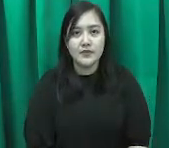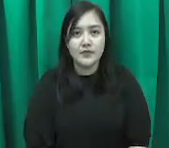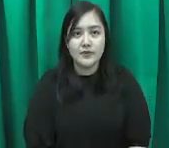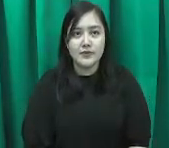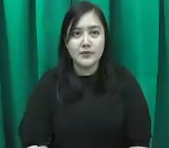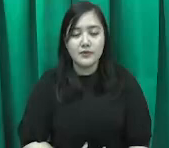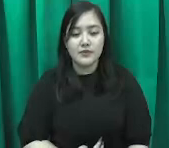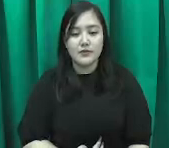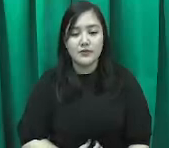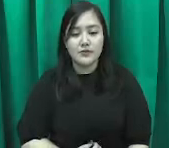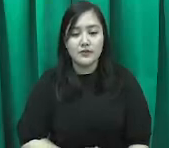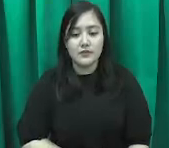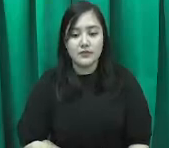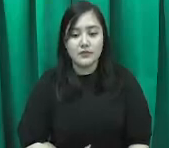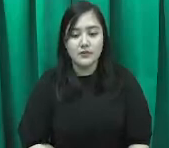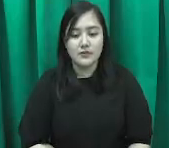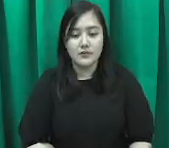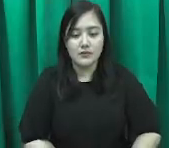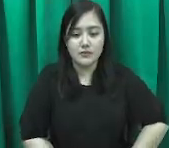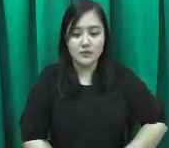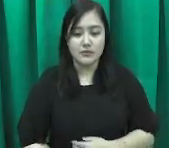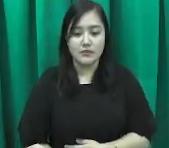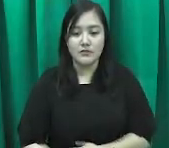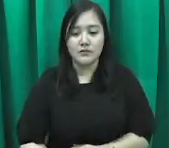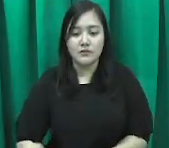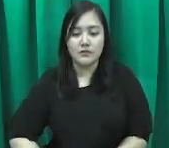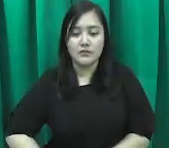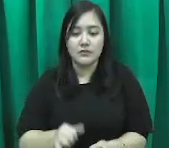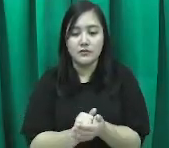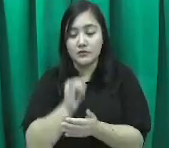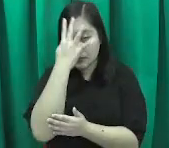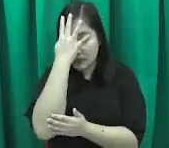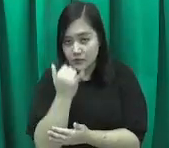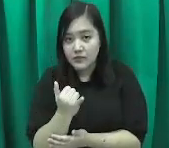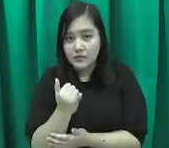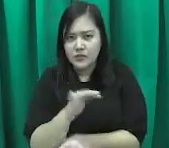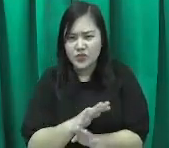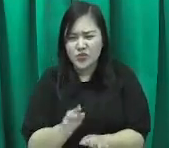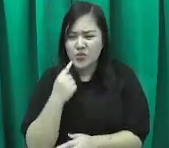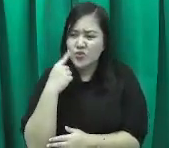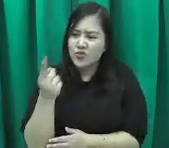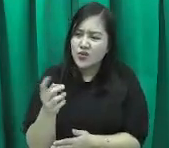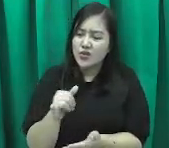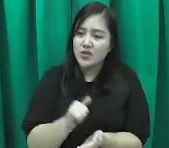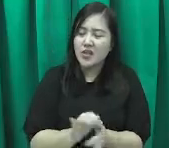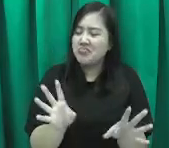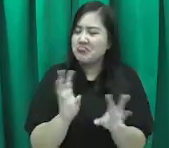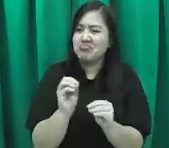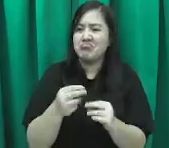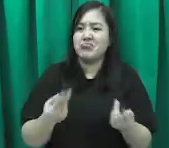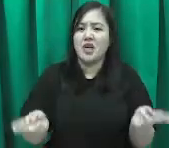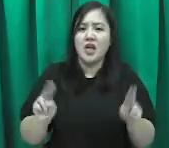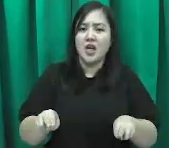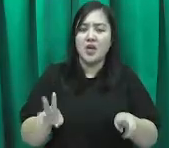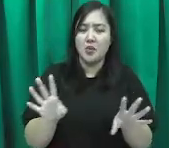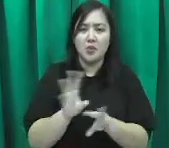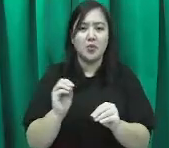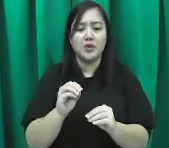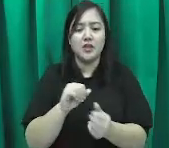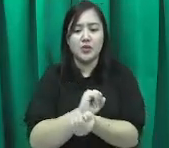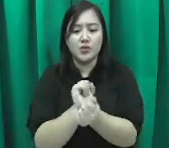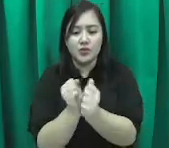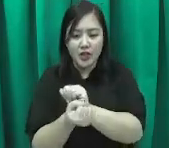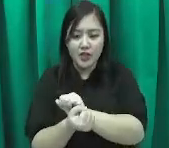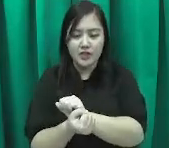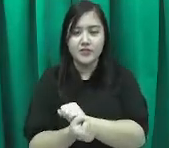Nakikita natin yan. Mm-hmm. Kaya wag nating sasabing, hindi nangyayari, walang pagbabago. Uh-oh. Meron at meron. Yeah. Minsan lang hindi lang natin